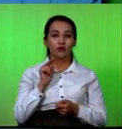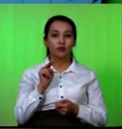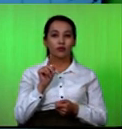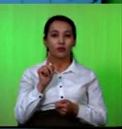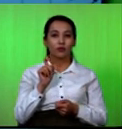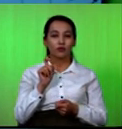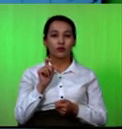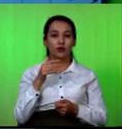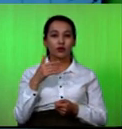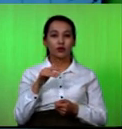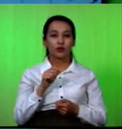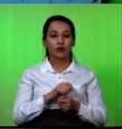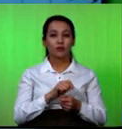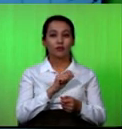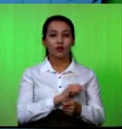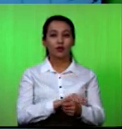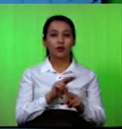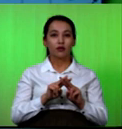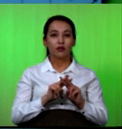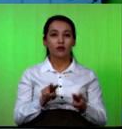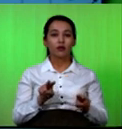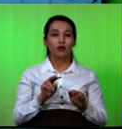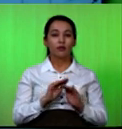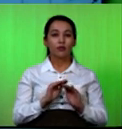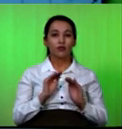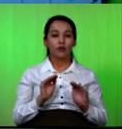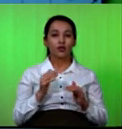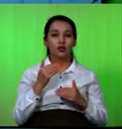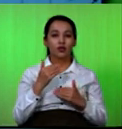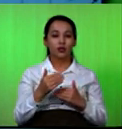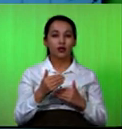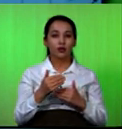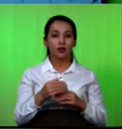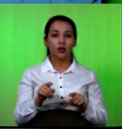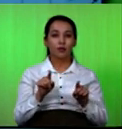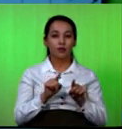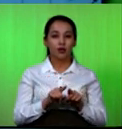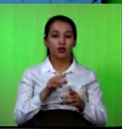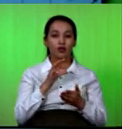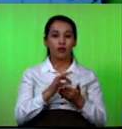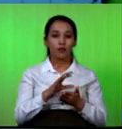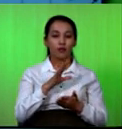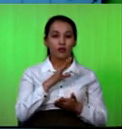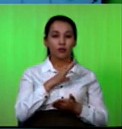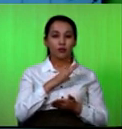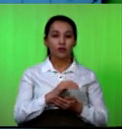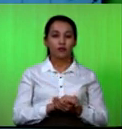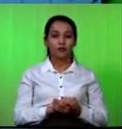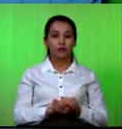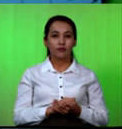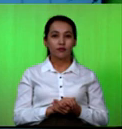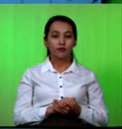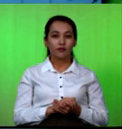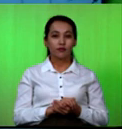2150 metrga teng. Mana aziz o'quvchilar, sizlarda ham xuddi shunday bo'ldimi? Unday